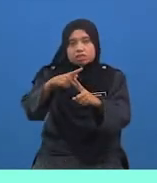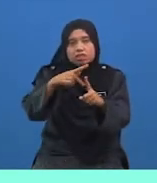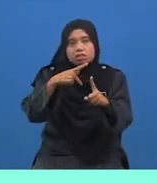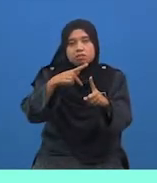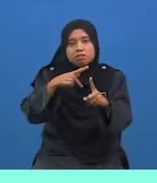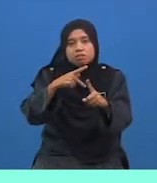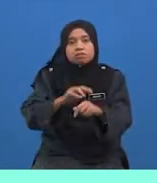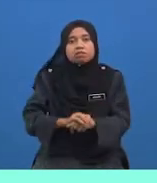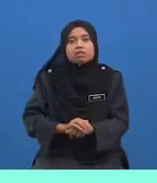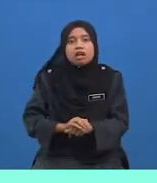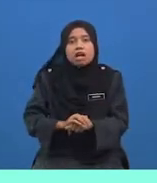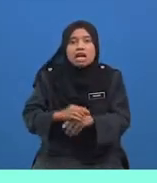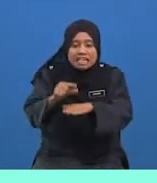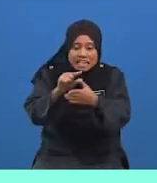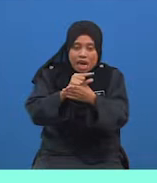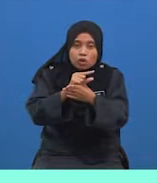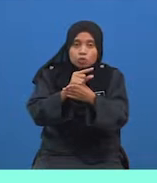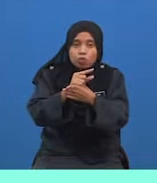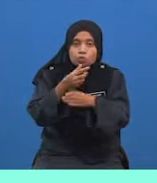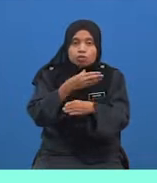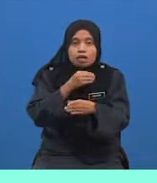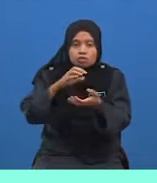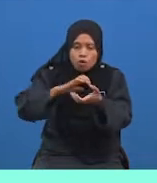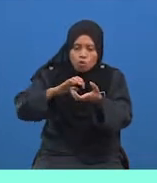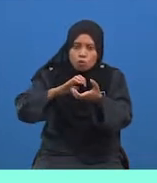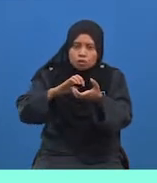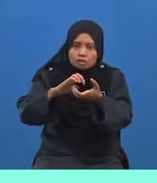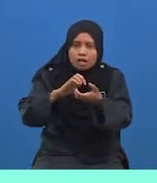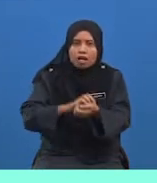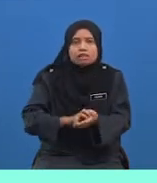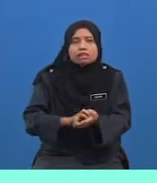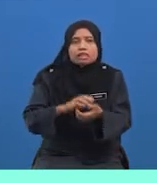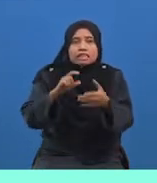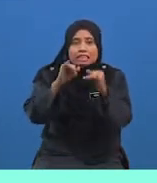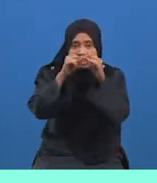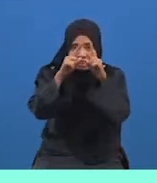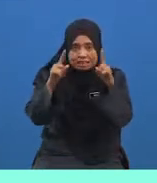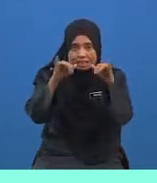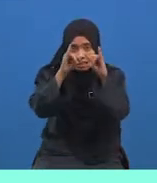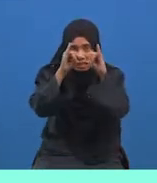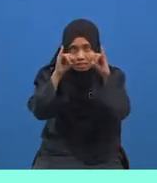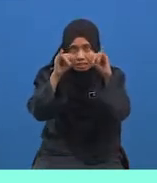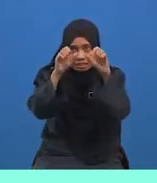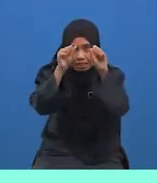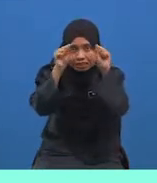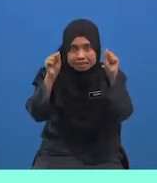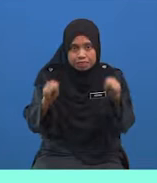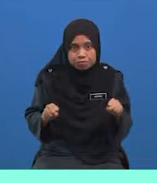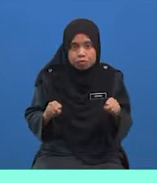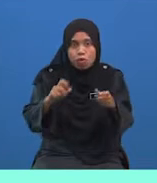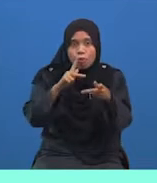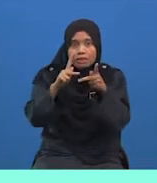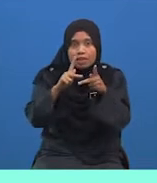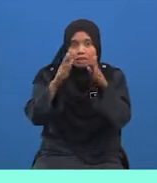daripada mengganggu dan merosakkan sistem komunikasi orang